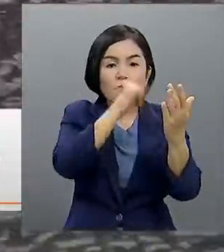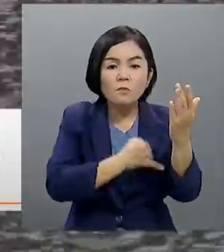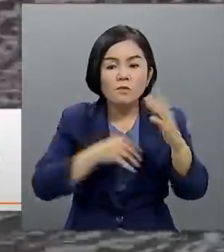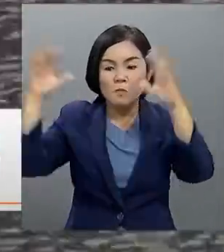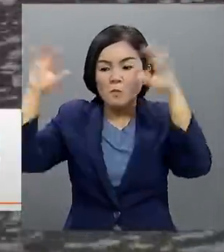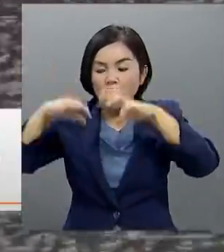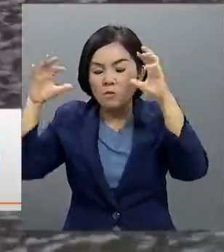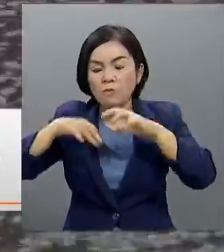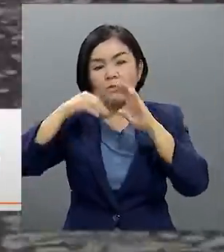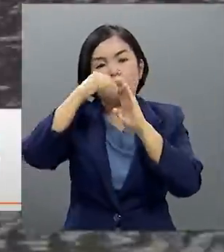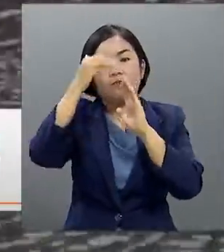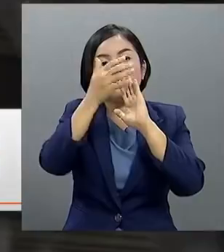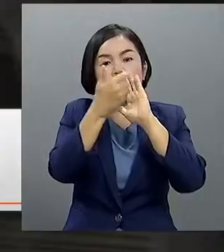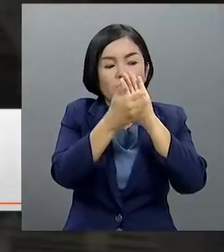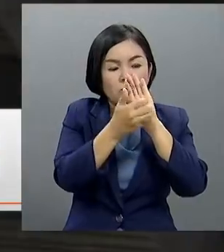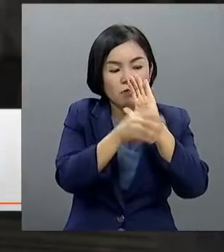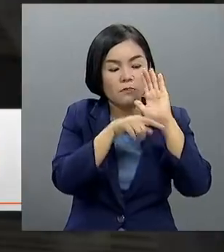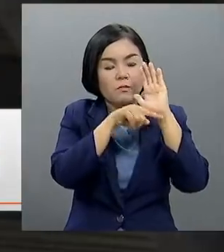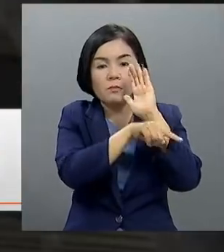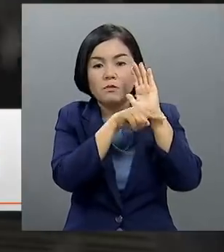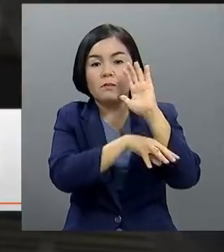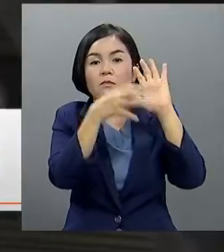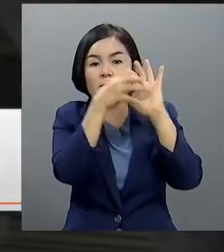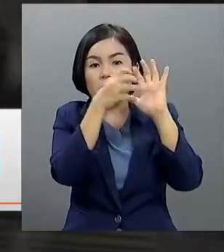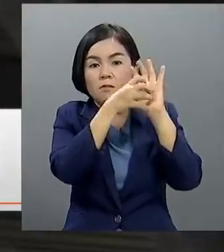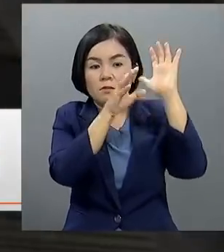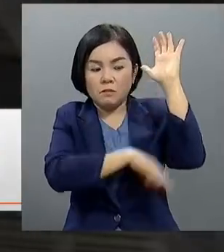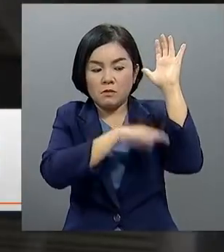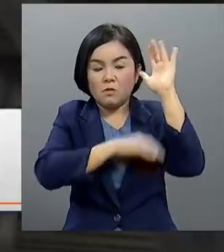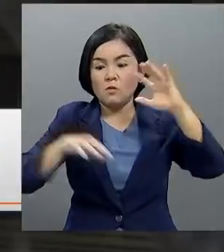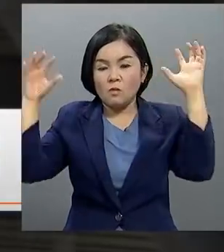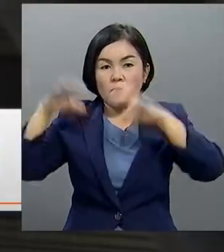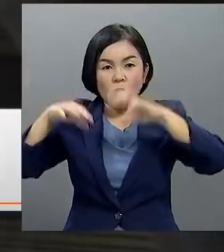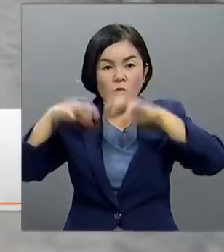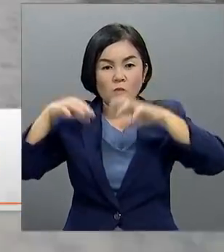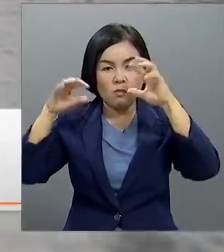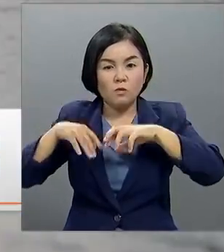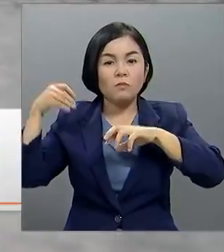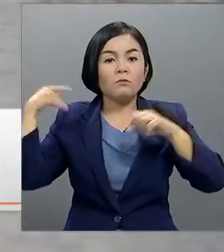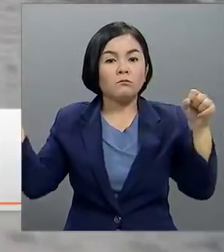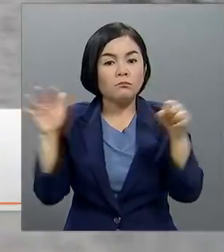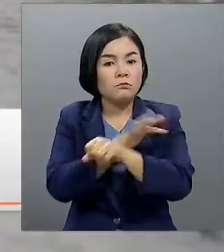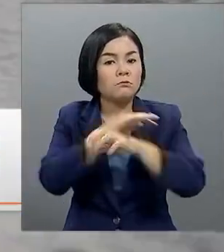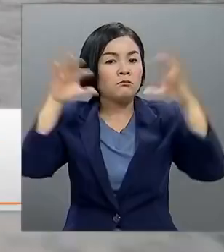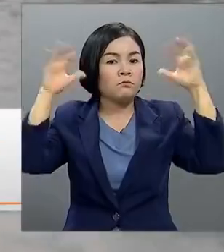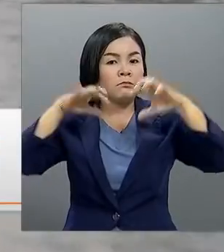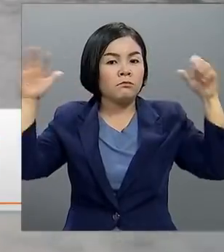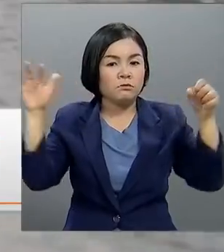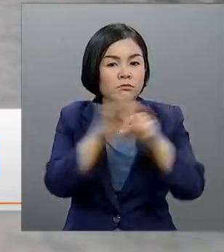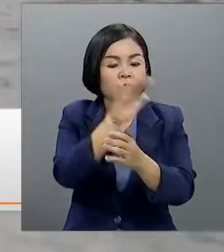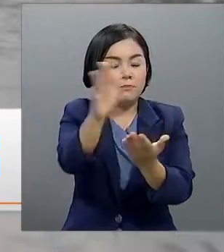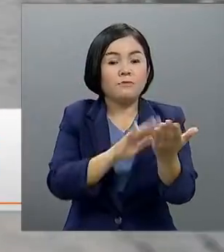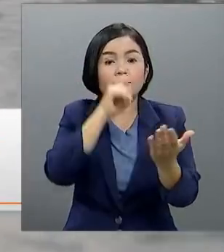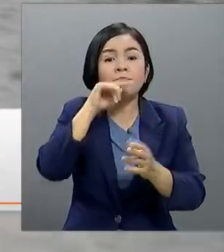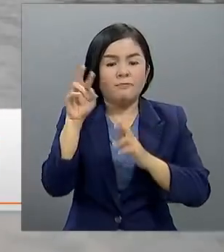ออกเฉียงเหนือภาคตะวันออกภาคกลางและภาคใต้แม้ว่ากันไปนะครับก็ครบกันทุกภาคแล้วนะครับขอให้ประชาชนระวังผลกระทบจ